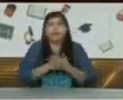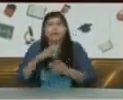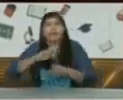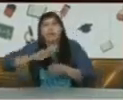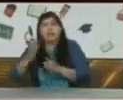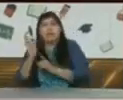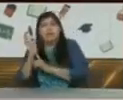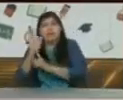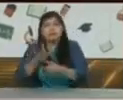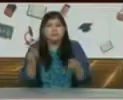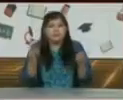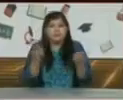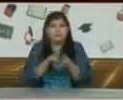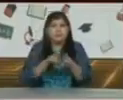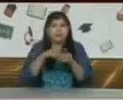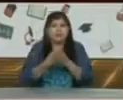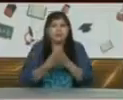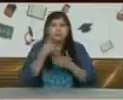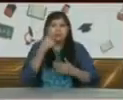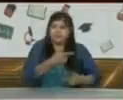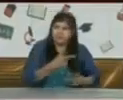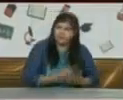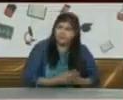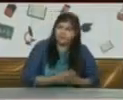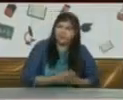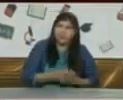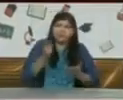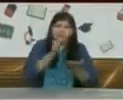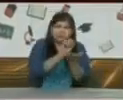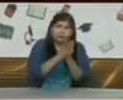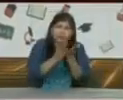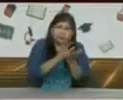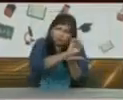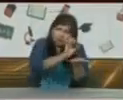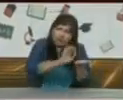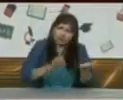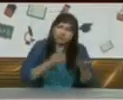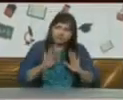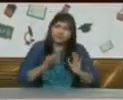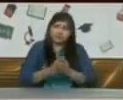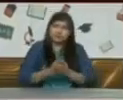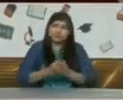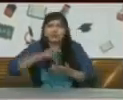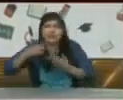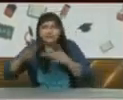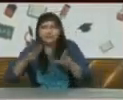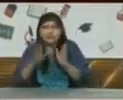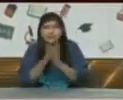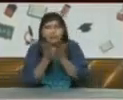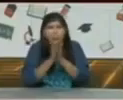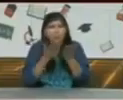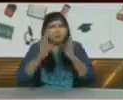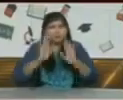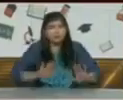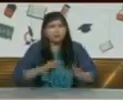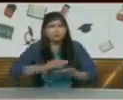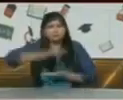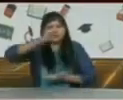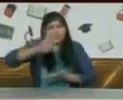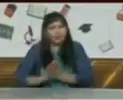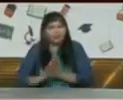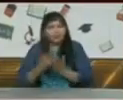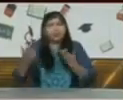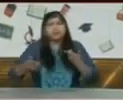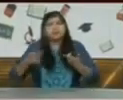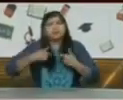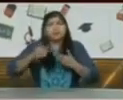हूं। आपके पास नोटबुक्स होती हैं, अलग अलग विषयों की किताबें होती हैं। आप